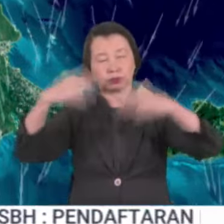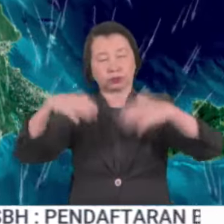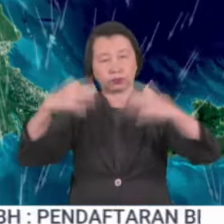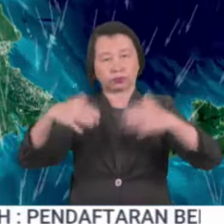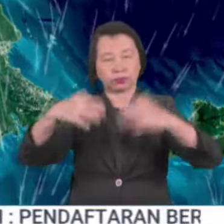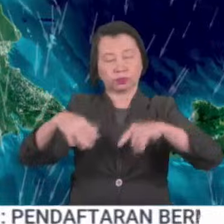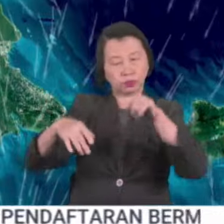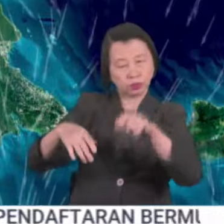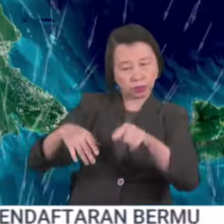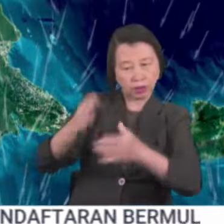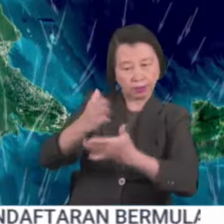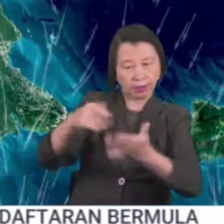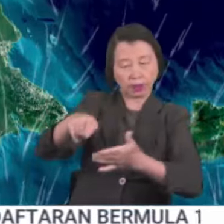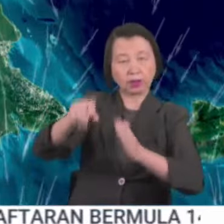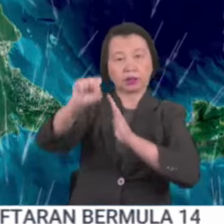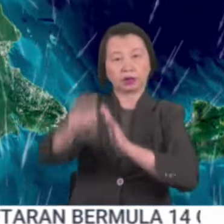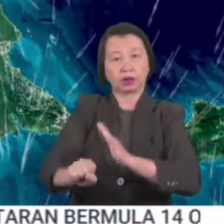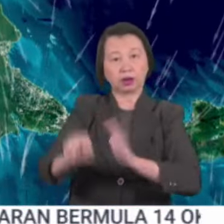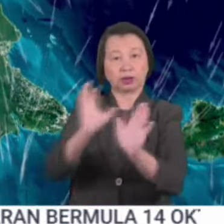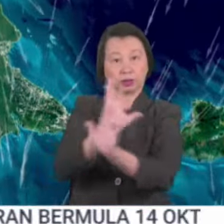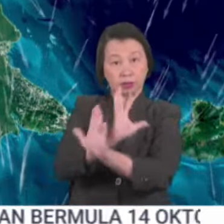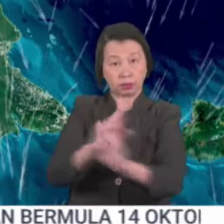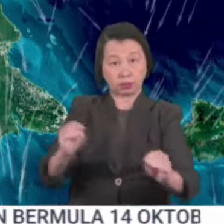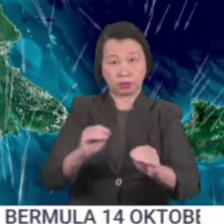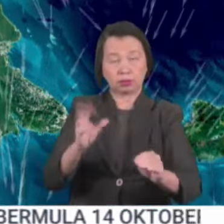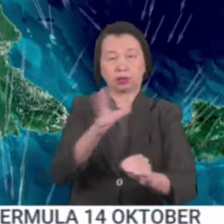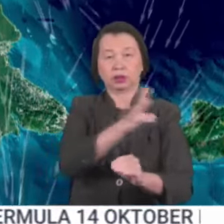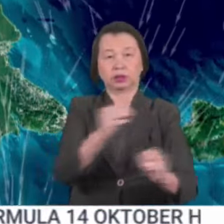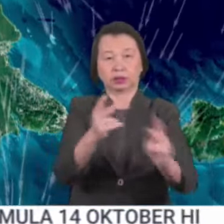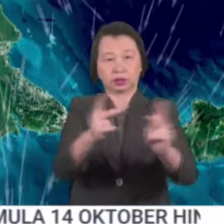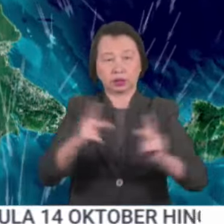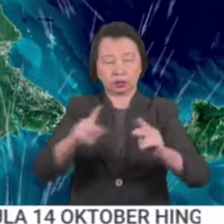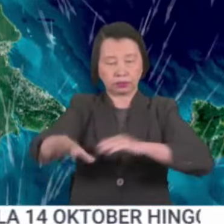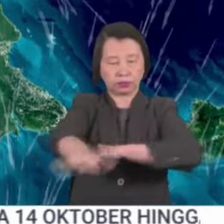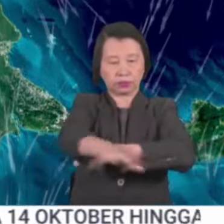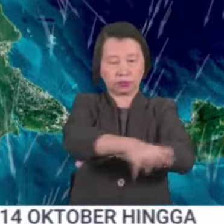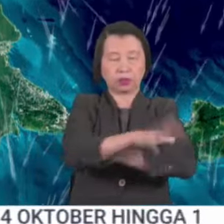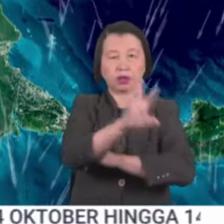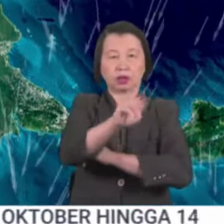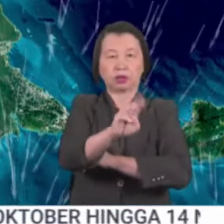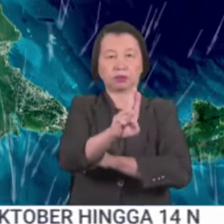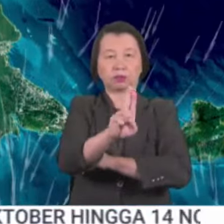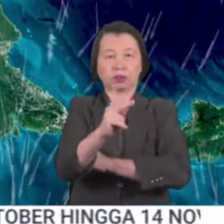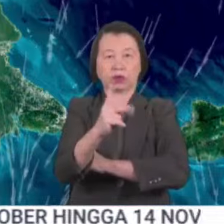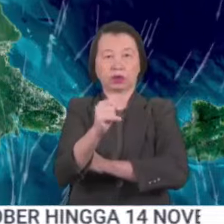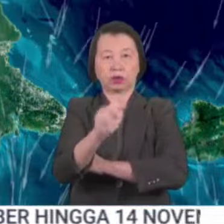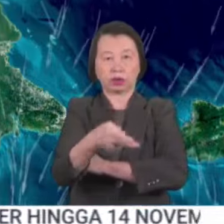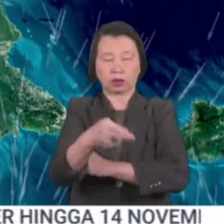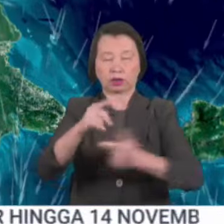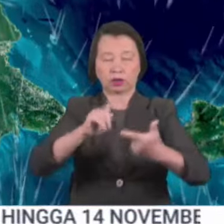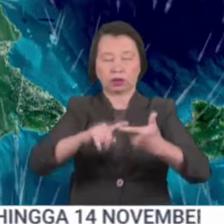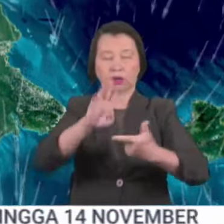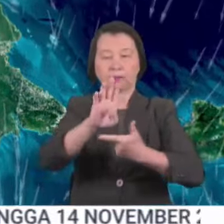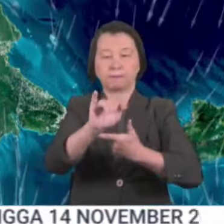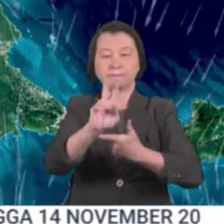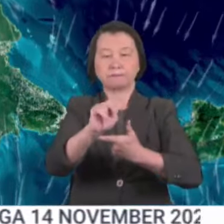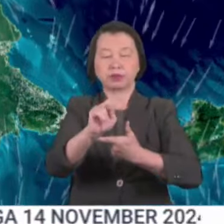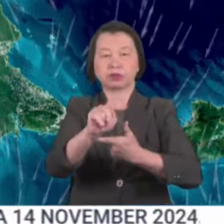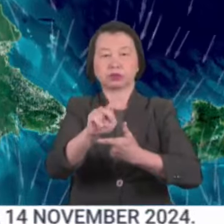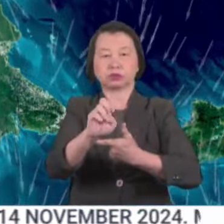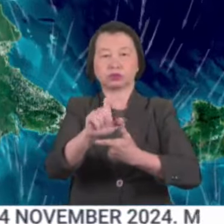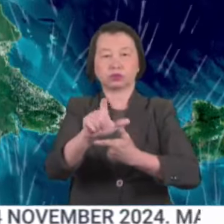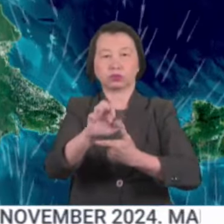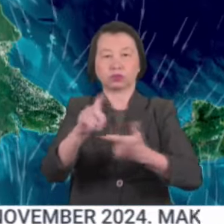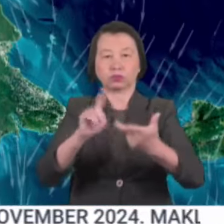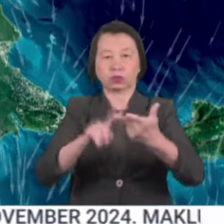tertumpu terutamanya di bahagian selatan Sarawak, termasuk juga di kawasan perairan Mukah dan juga Bintulu, termasuk juga di kawasan